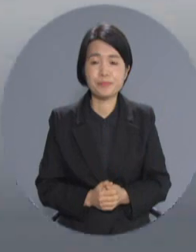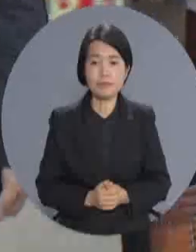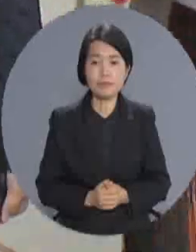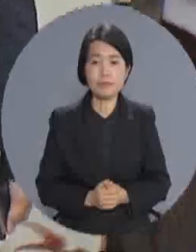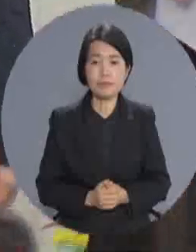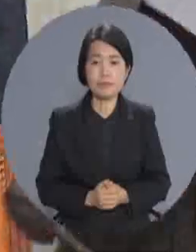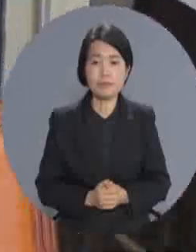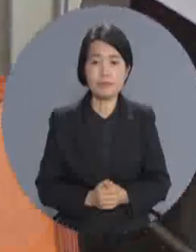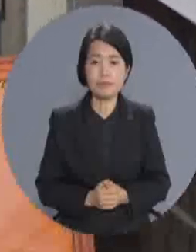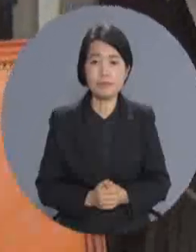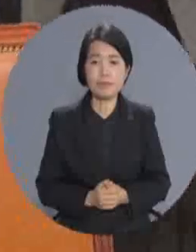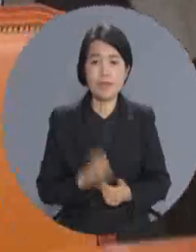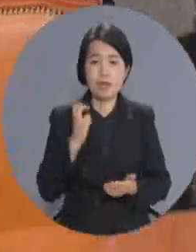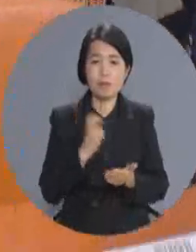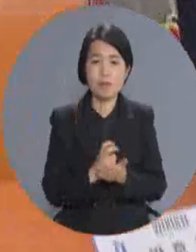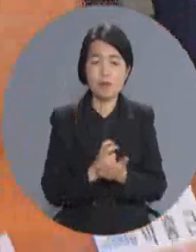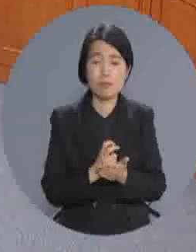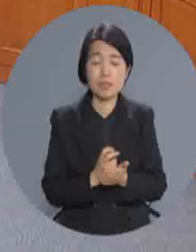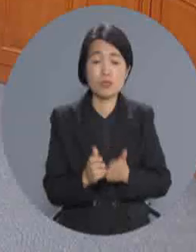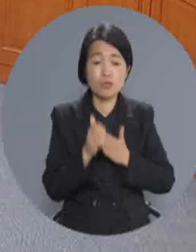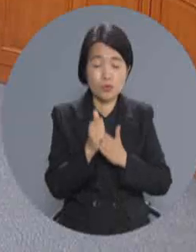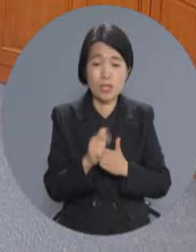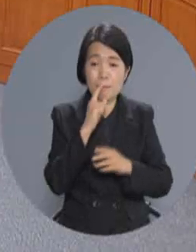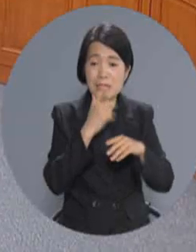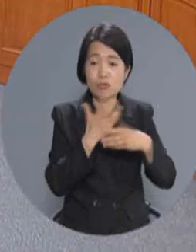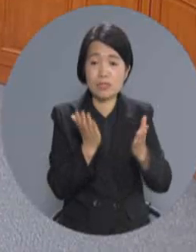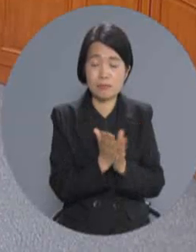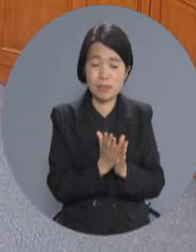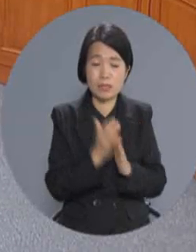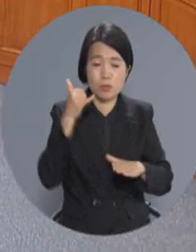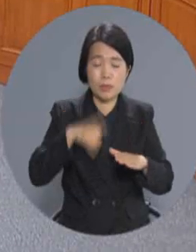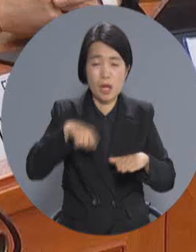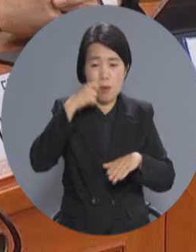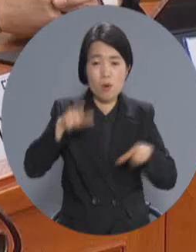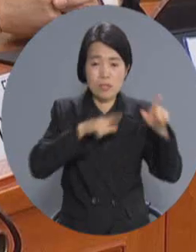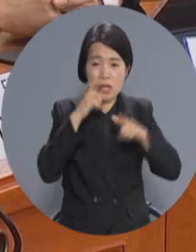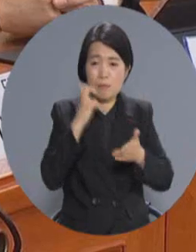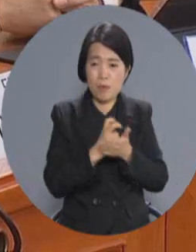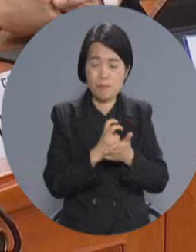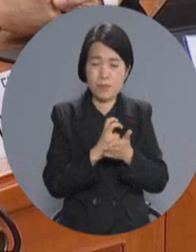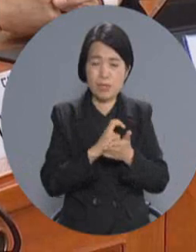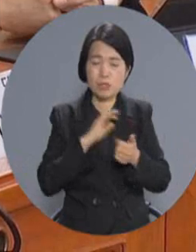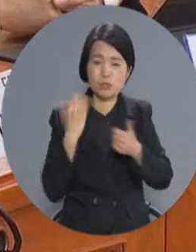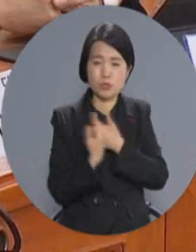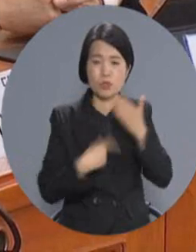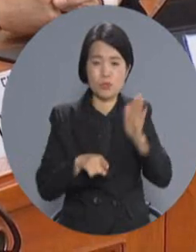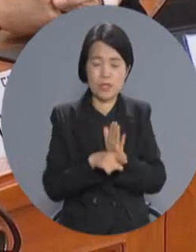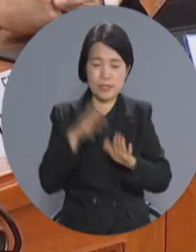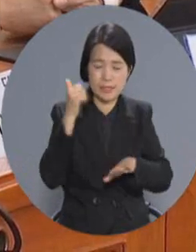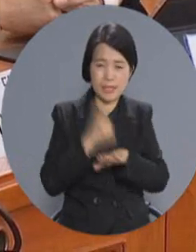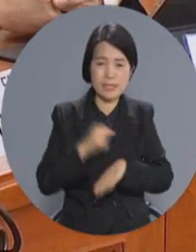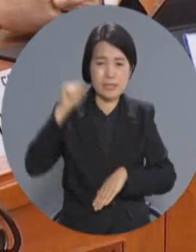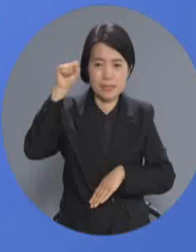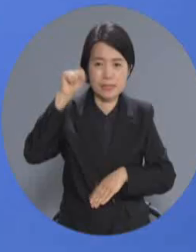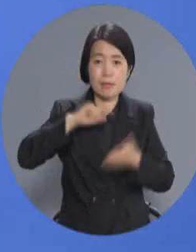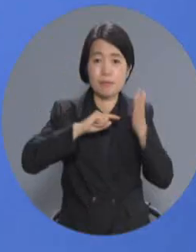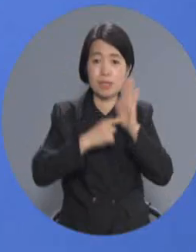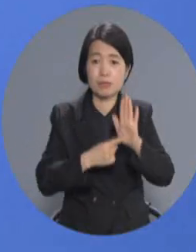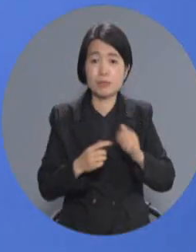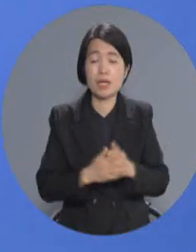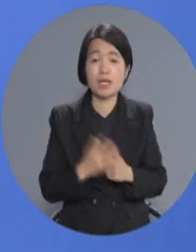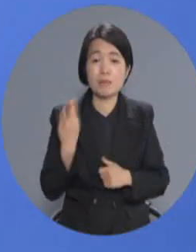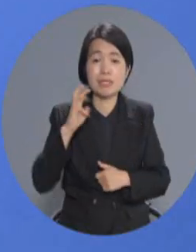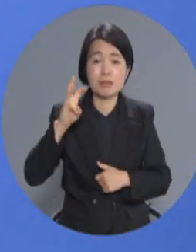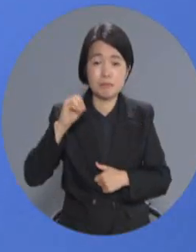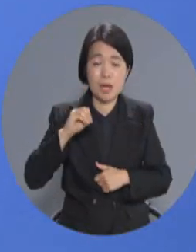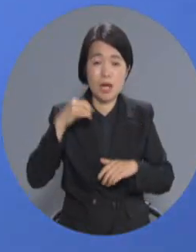것입니다. 법안을 주도했던 민주당은 농민의 생존권 보장을 위해 끝까지 싸우겠다고 밝혔습니다.